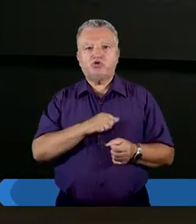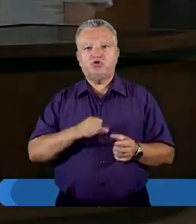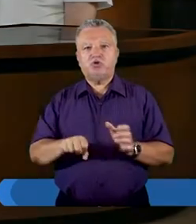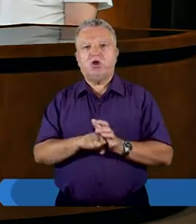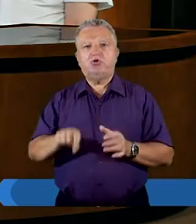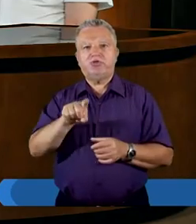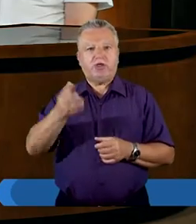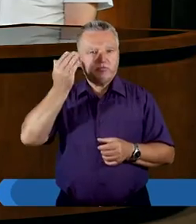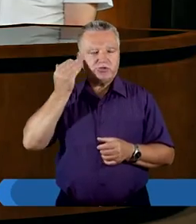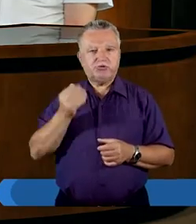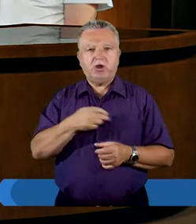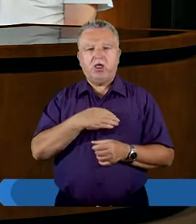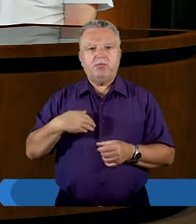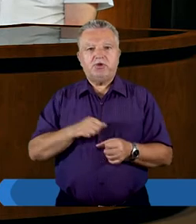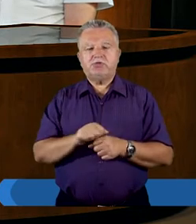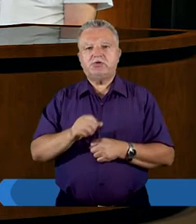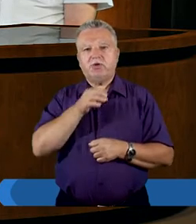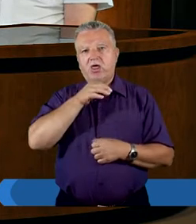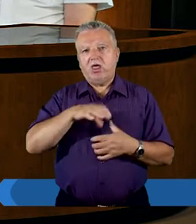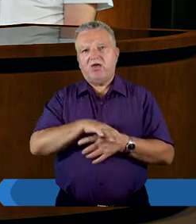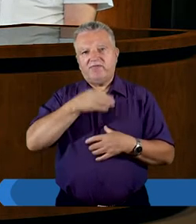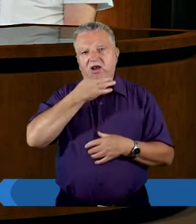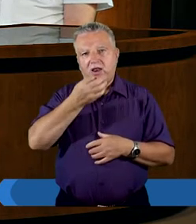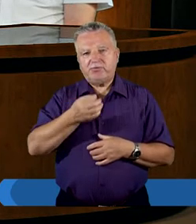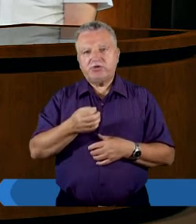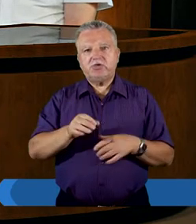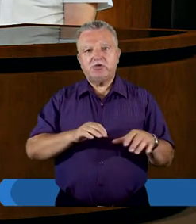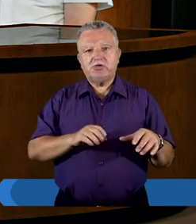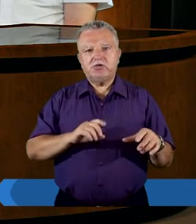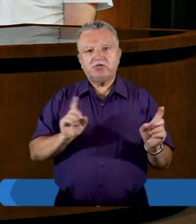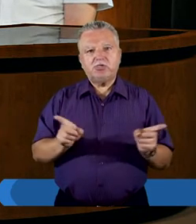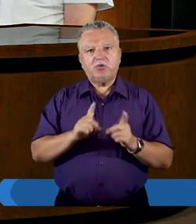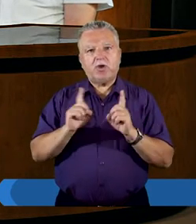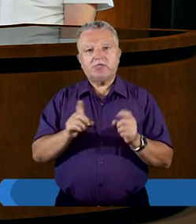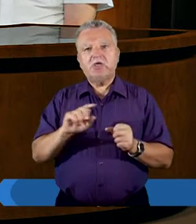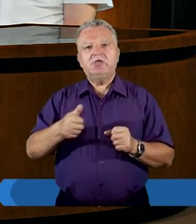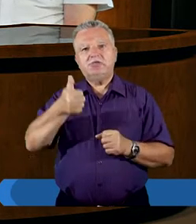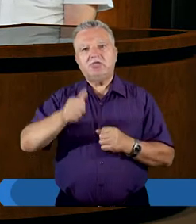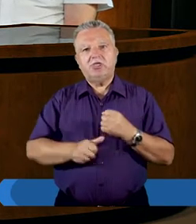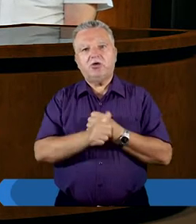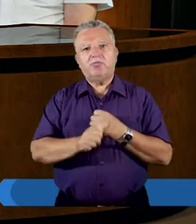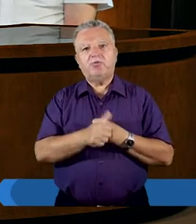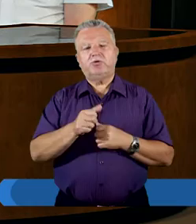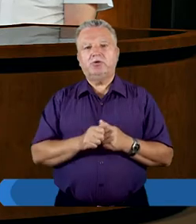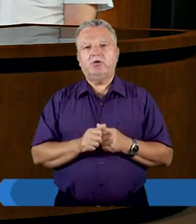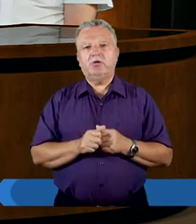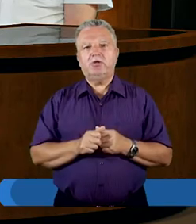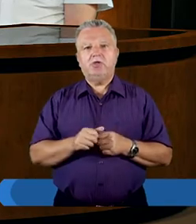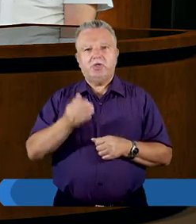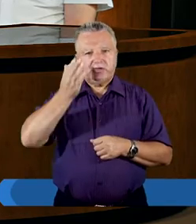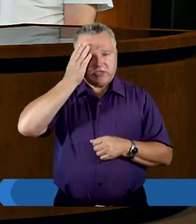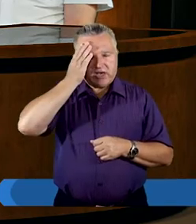My jesteśmy w o wiele szczęśliwszym położeniu niż Hiob z jednego chociażby powodu.